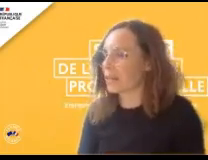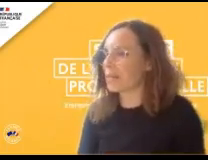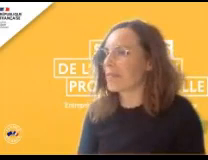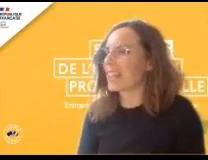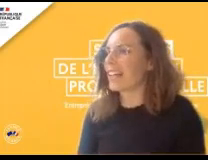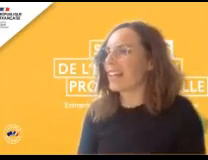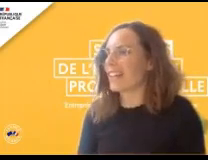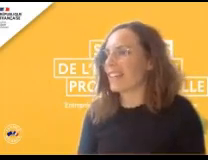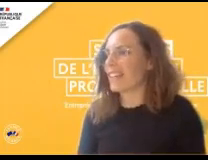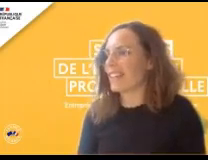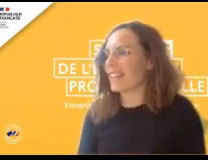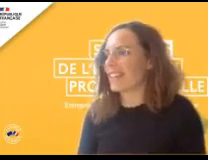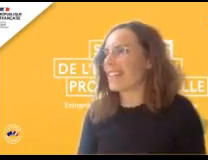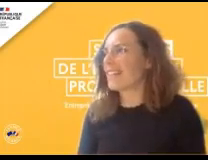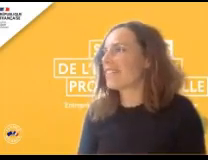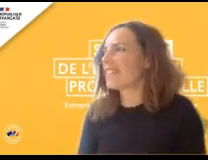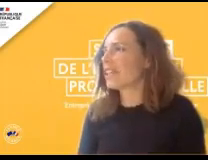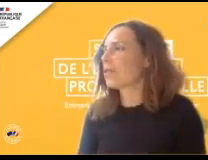la personne.